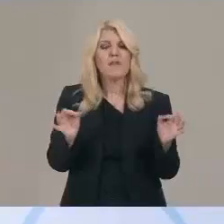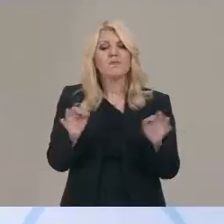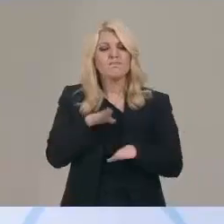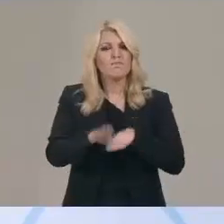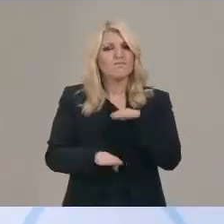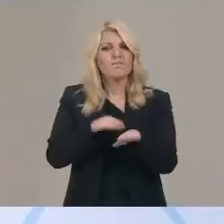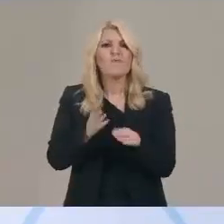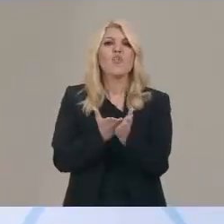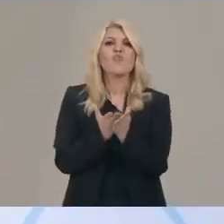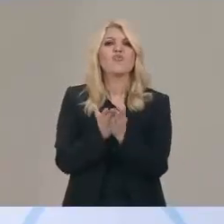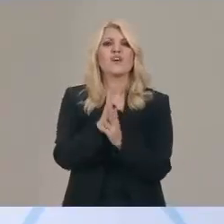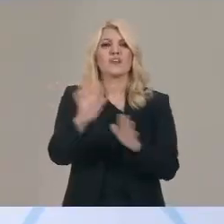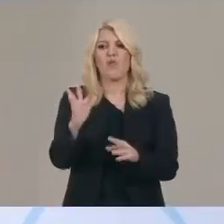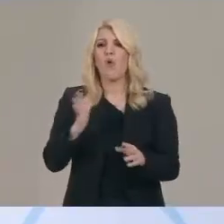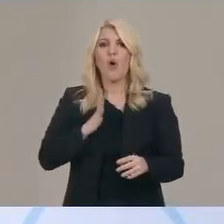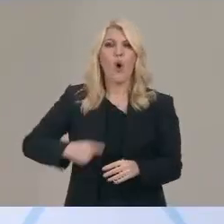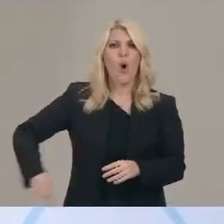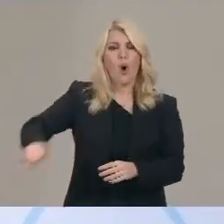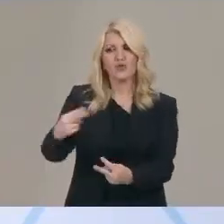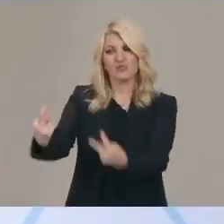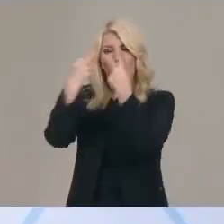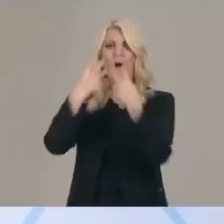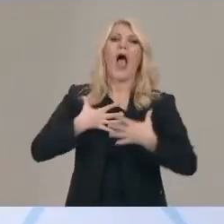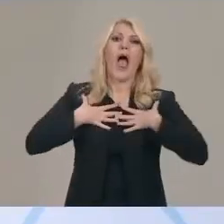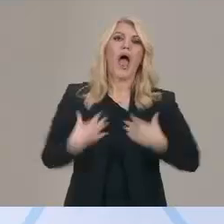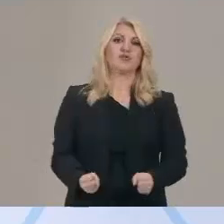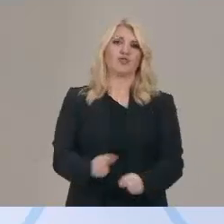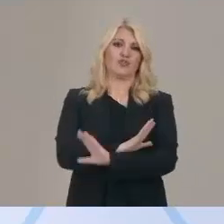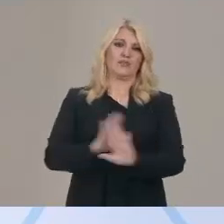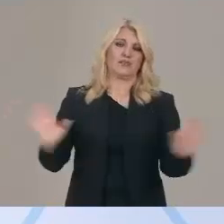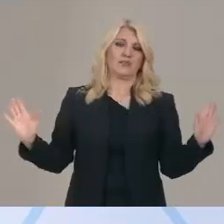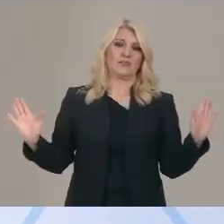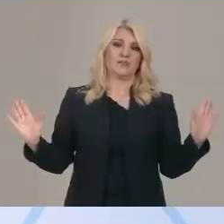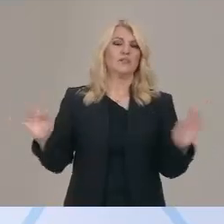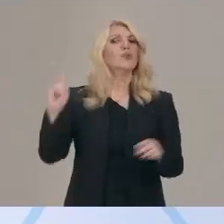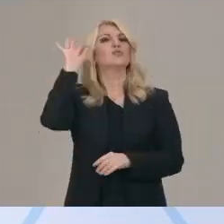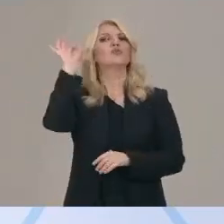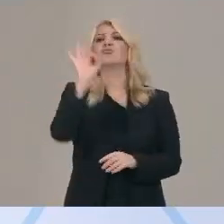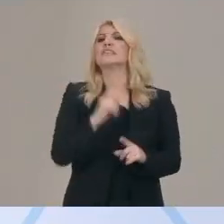στη φορολογική διοίκηση και στο κράτος. Έτσι ώστε τελικά τι?